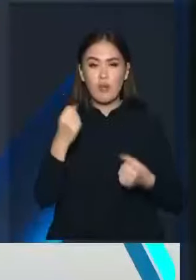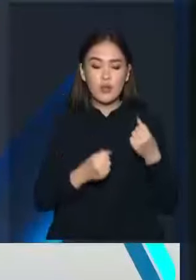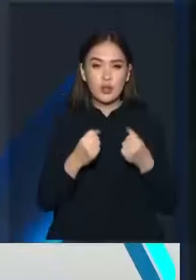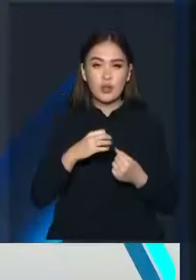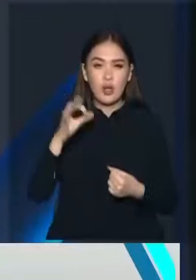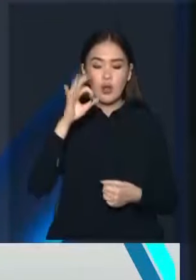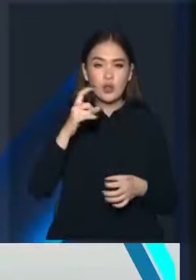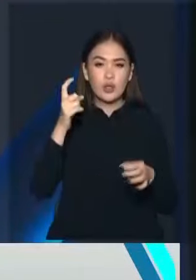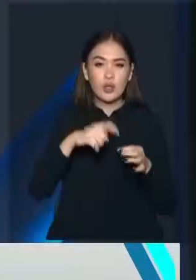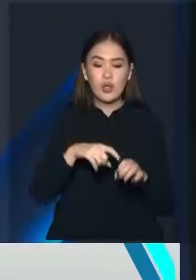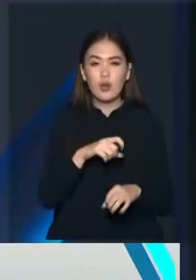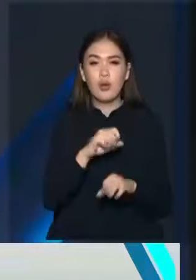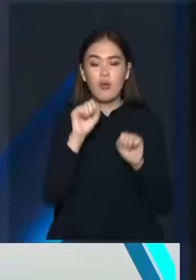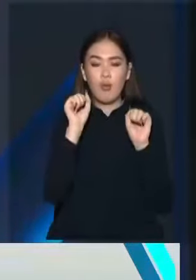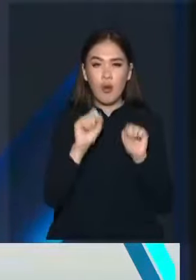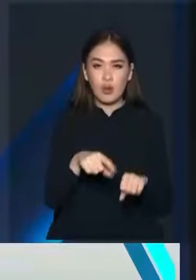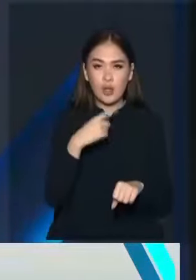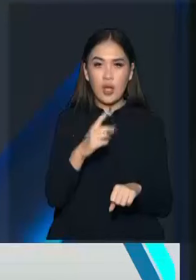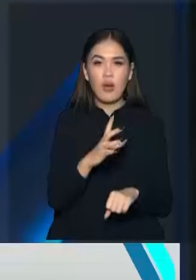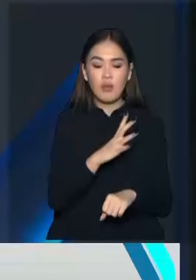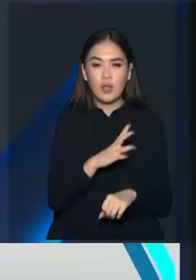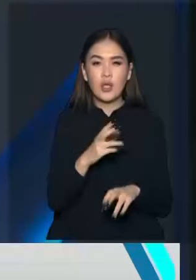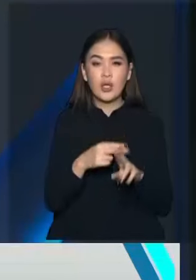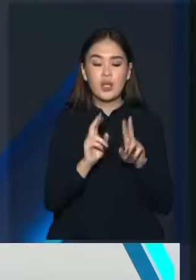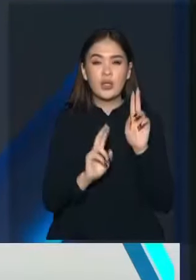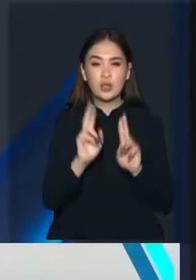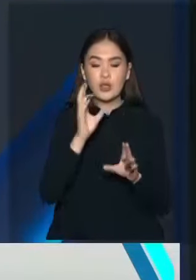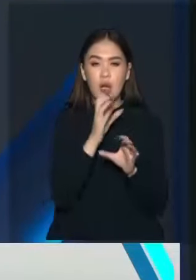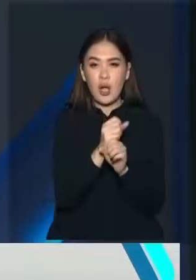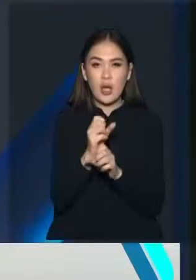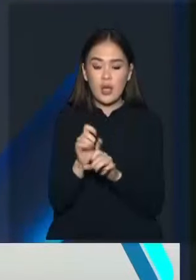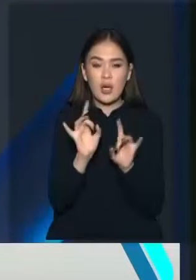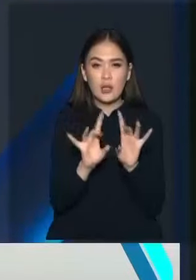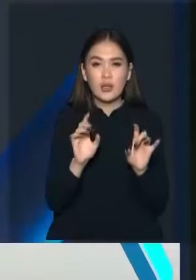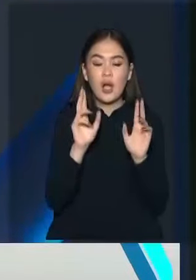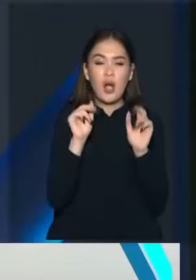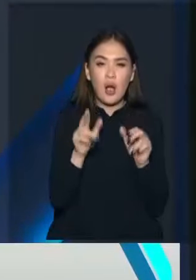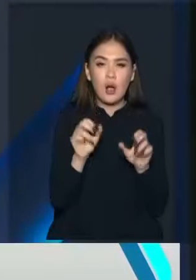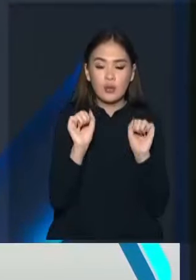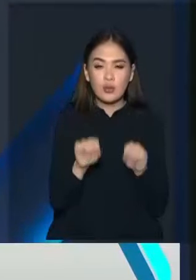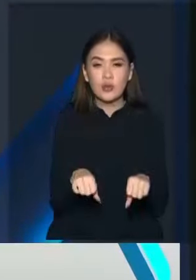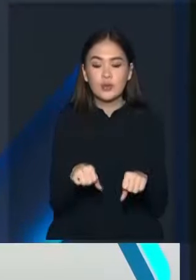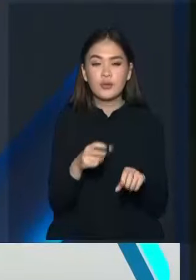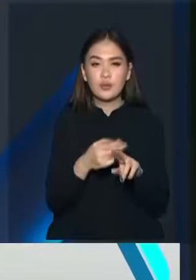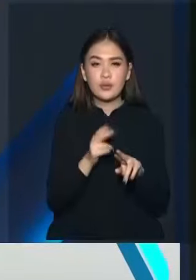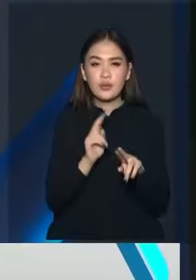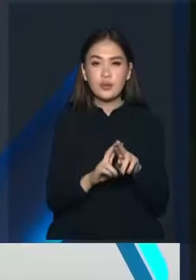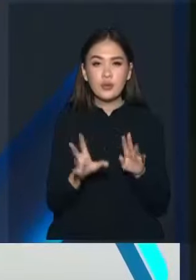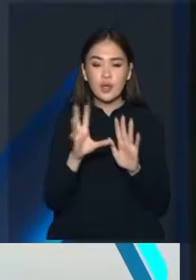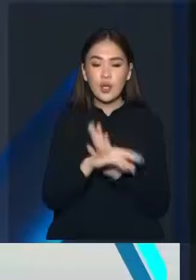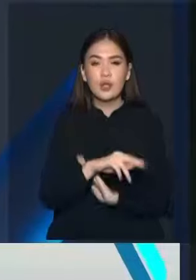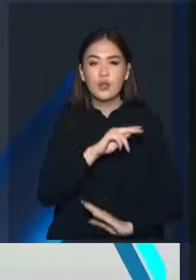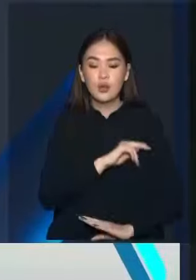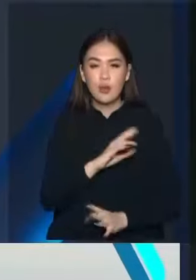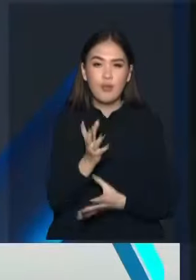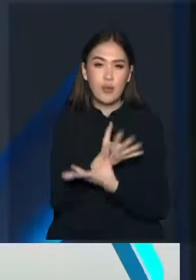жаңағы тіркеуге қоюға болады деп айттыңыз, иә, ережесінде қысқаша түсіндіріп өттіңіз. Қалай қоюға болады? Енді бұл жұмыстардың